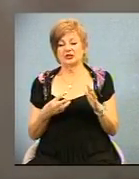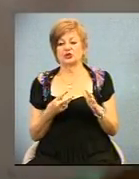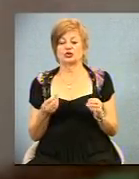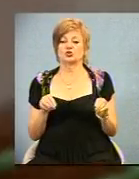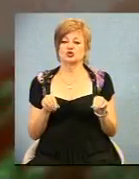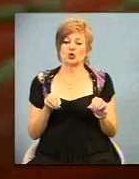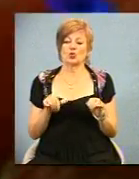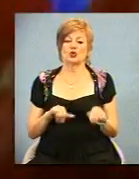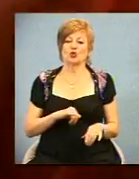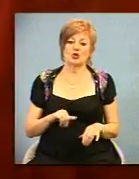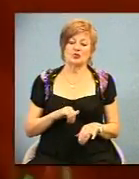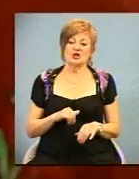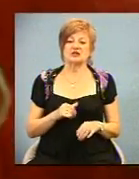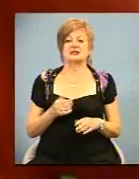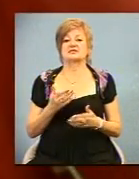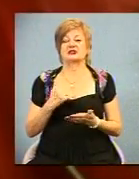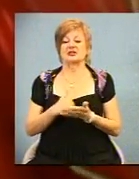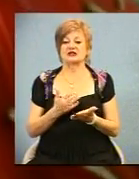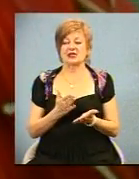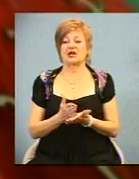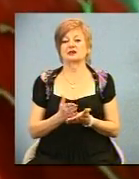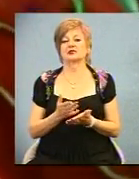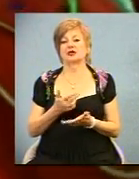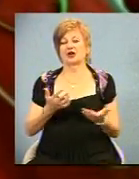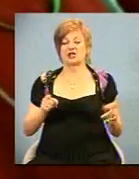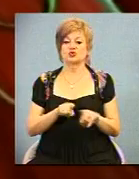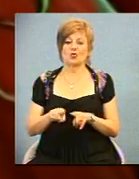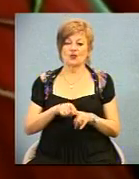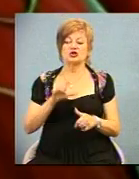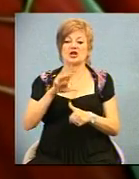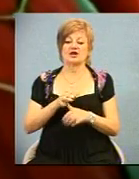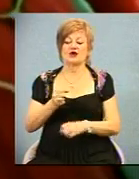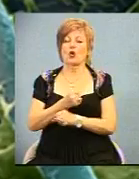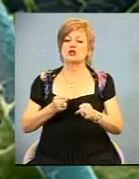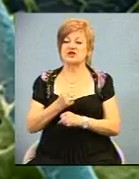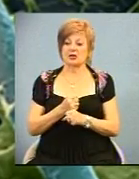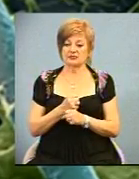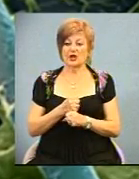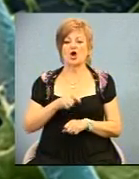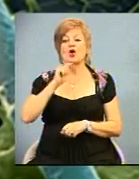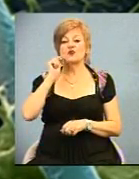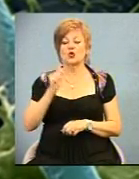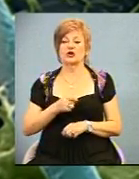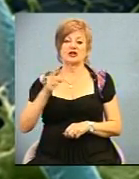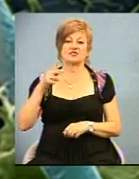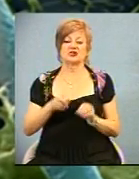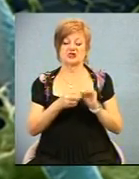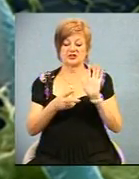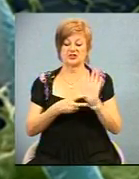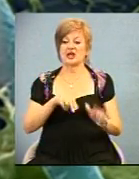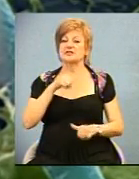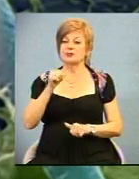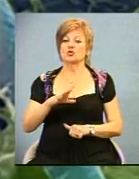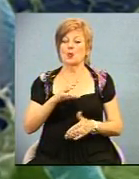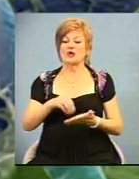риби, ковбаси, шинки, м'ясних, рибних, овочевих і грибних консервів. В Україні у 2017 році